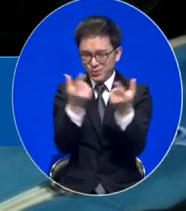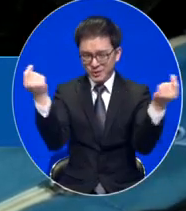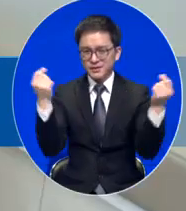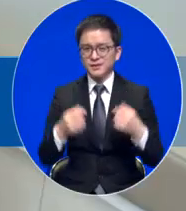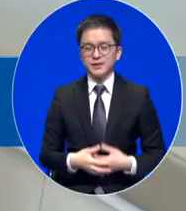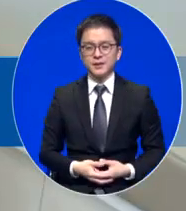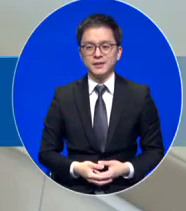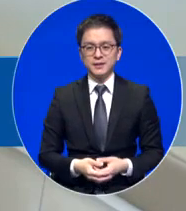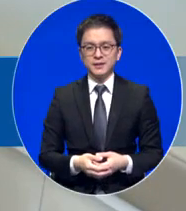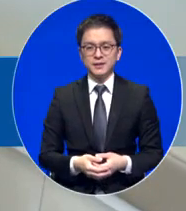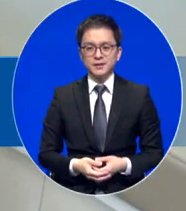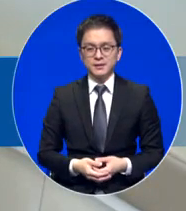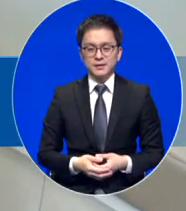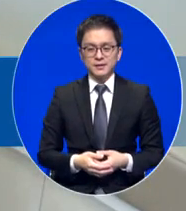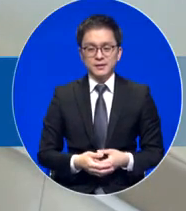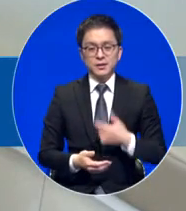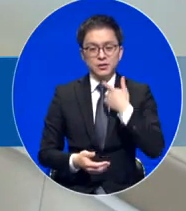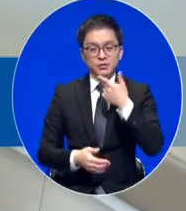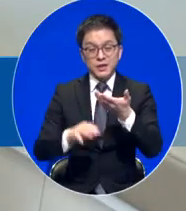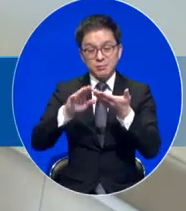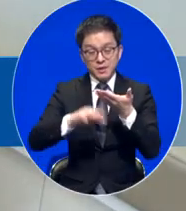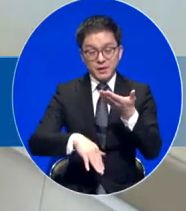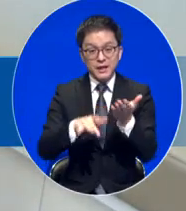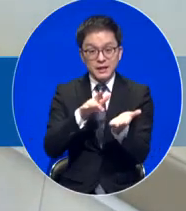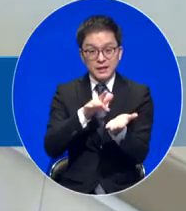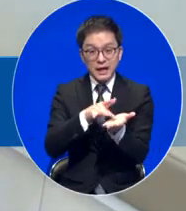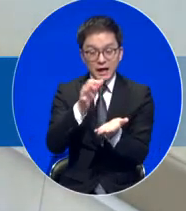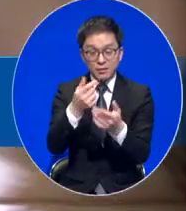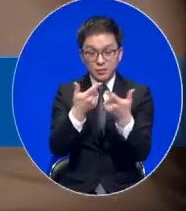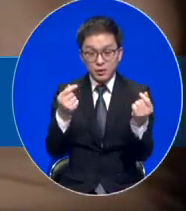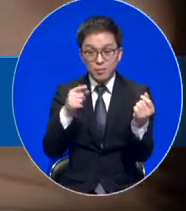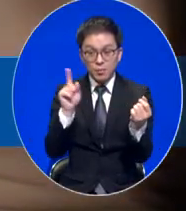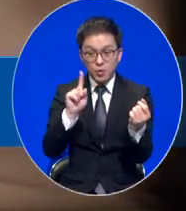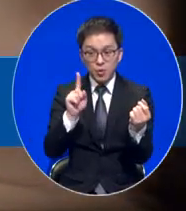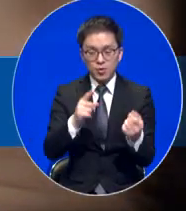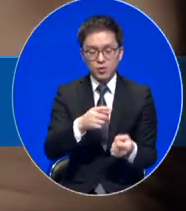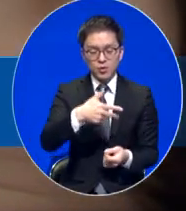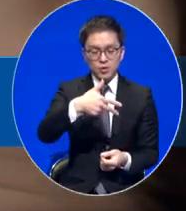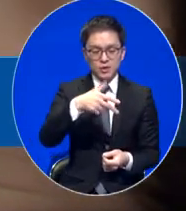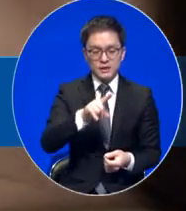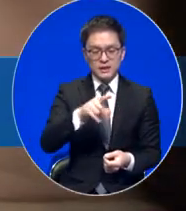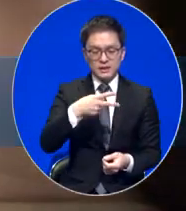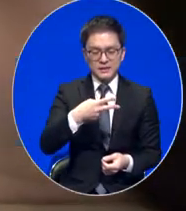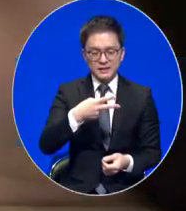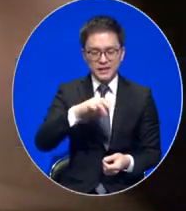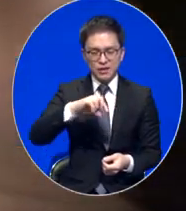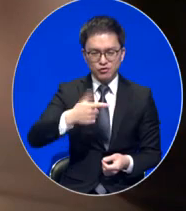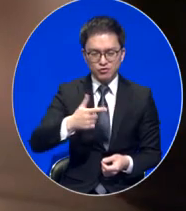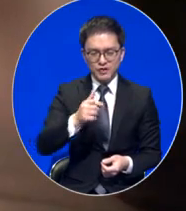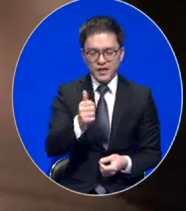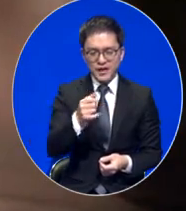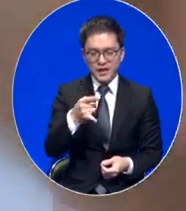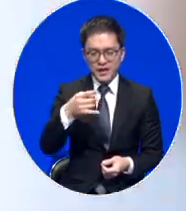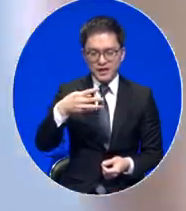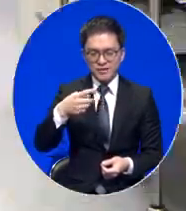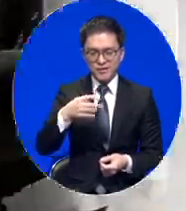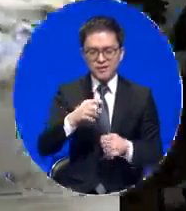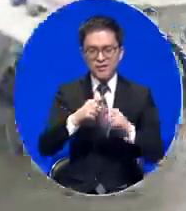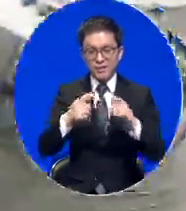제외됩니다. 6세 미만 예외 적용 질병은 장대균 감염과 헤르페스 바이러스 감염 등입니다.